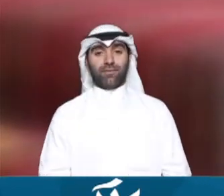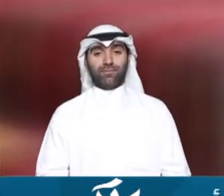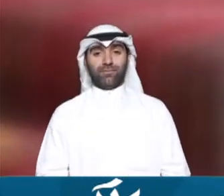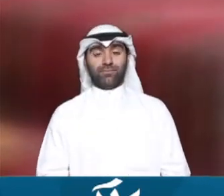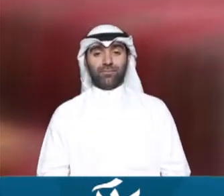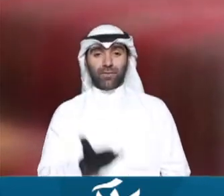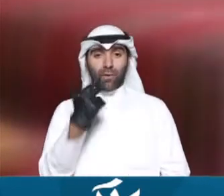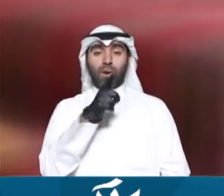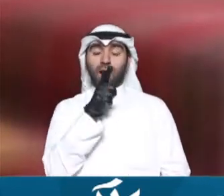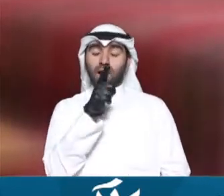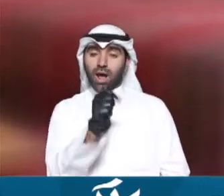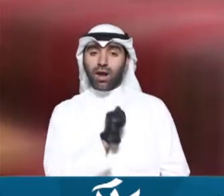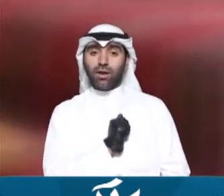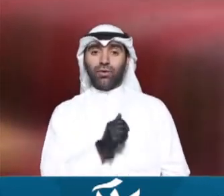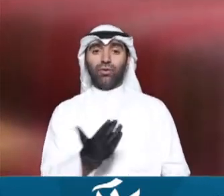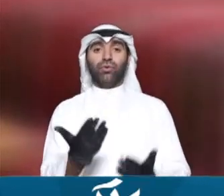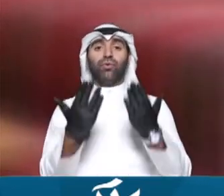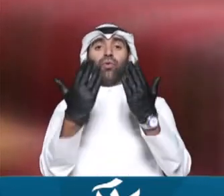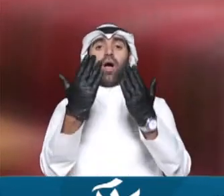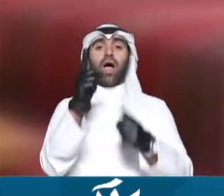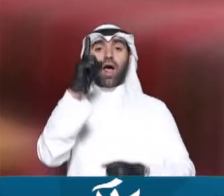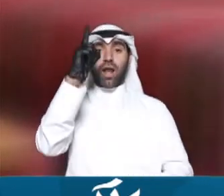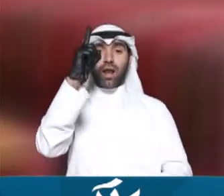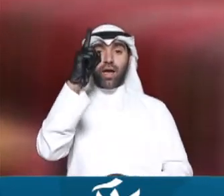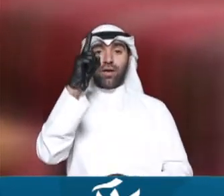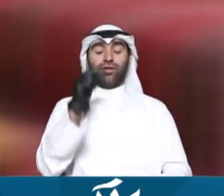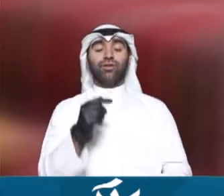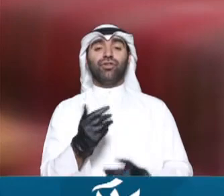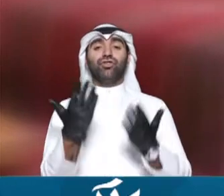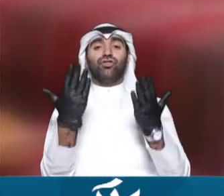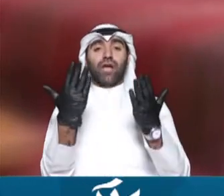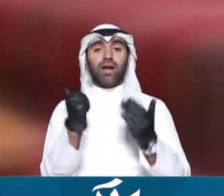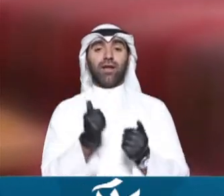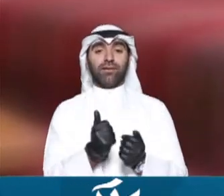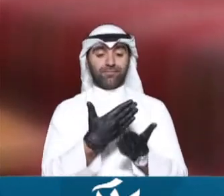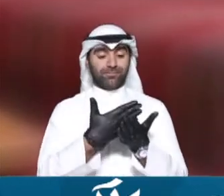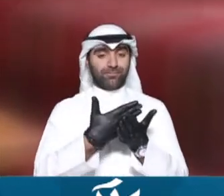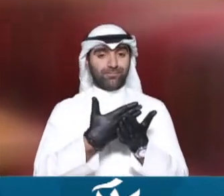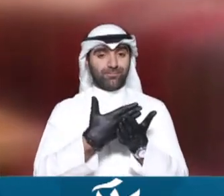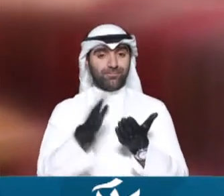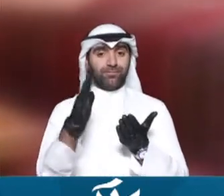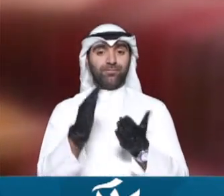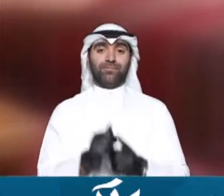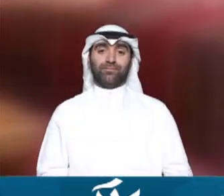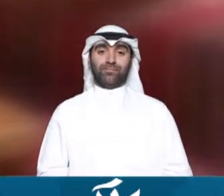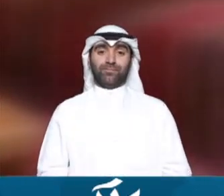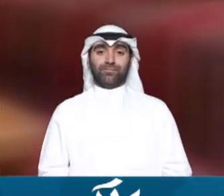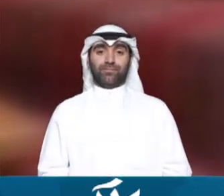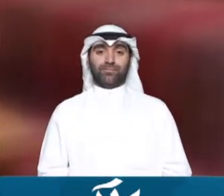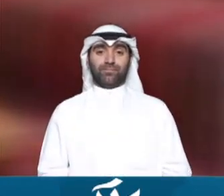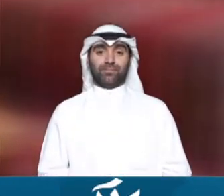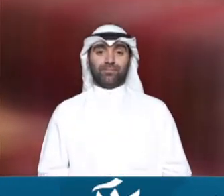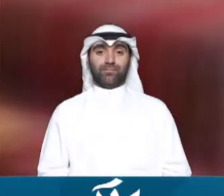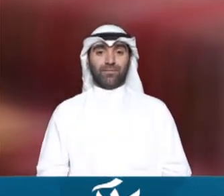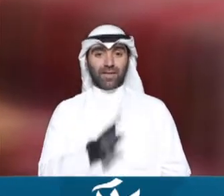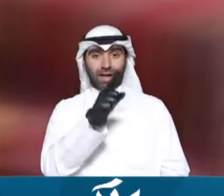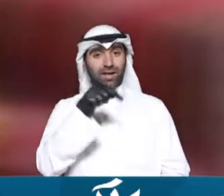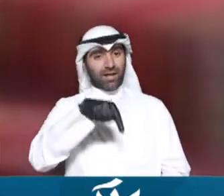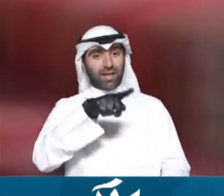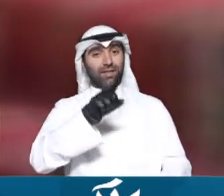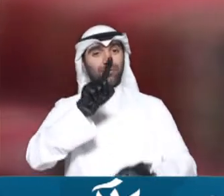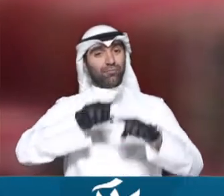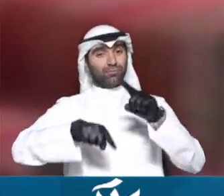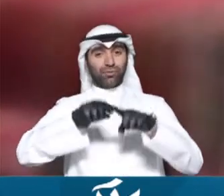البرص والجنون والجذام ومن سيء الأسقم. هذه سيء الأسقم، هذا